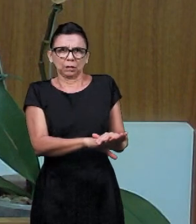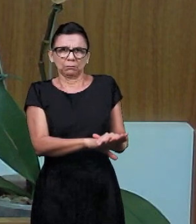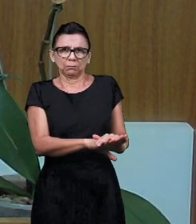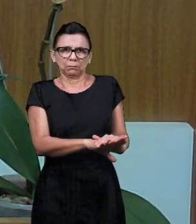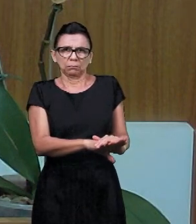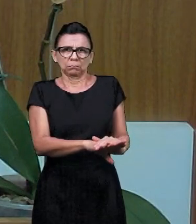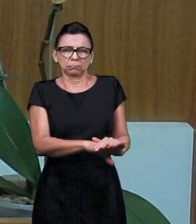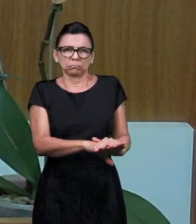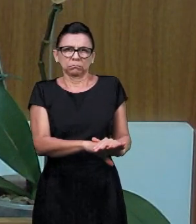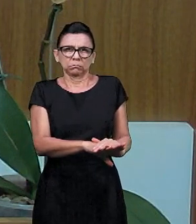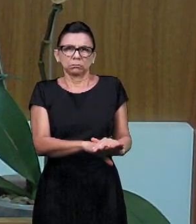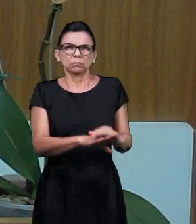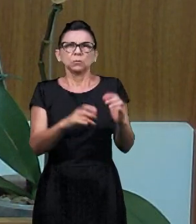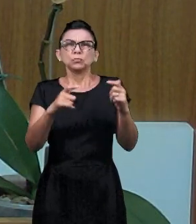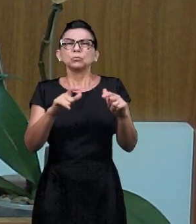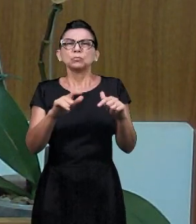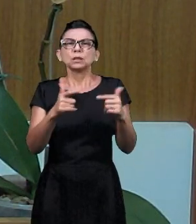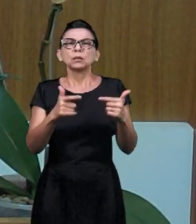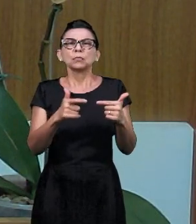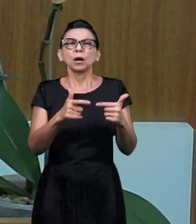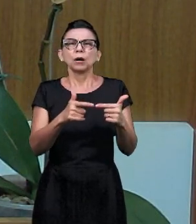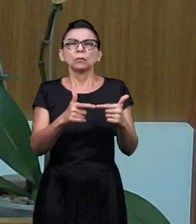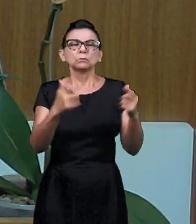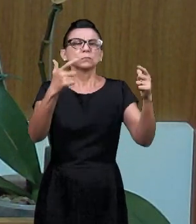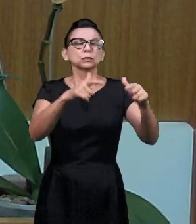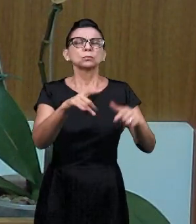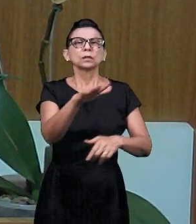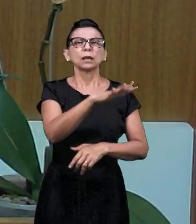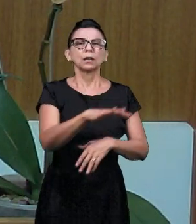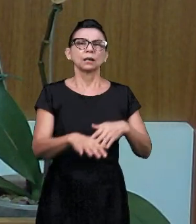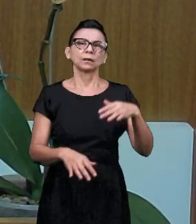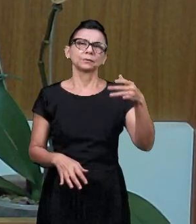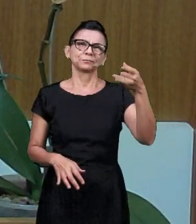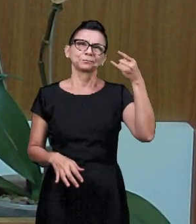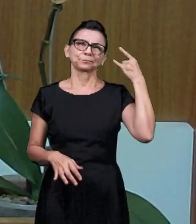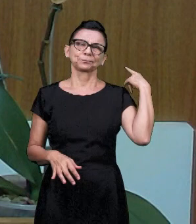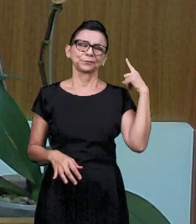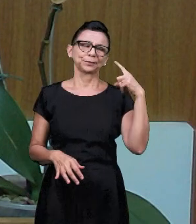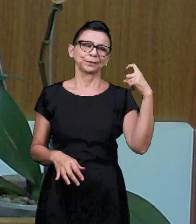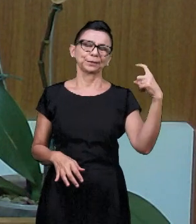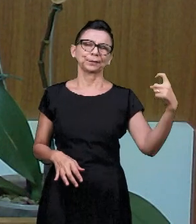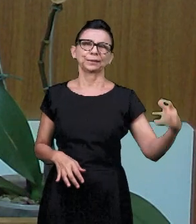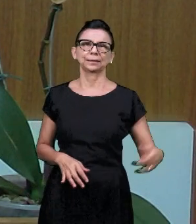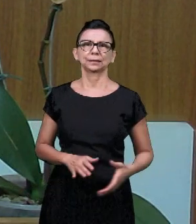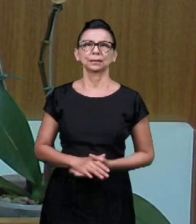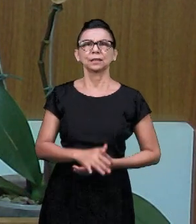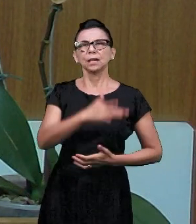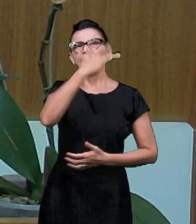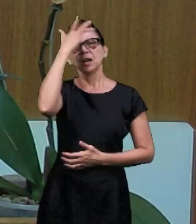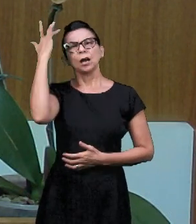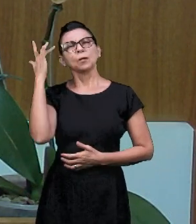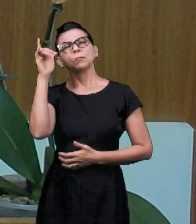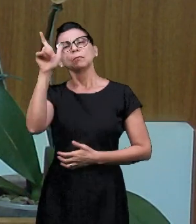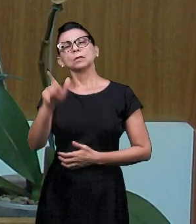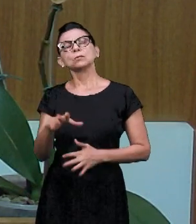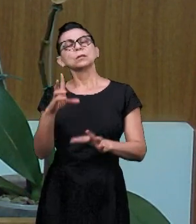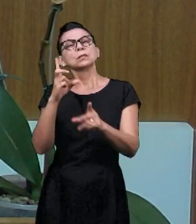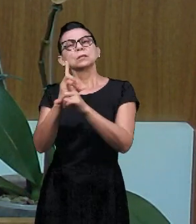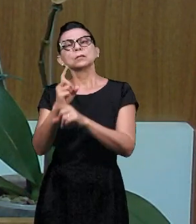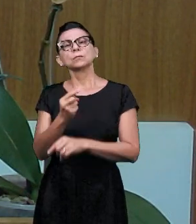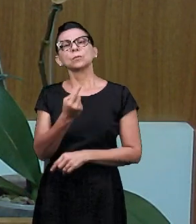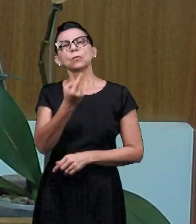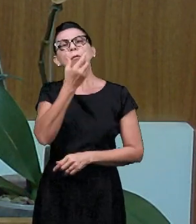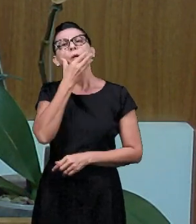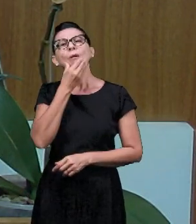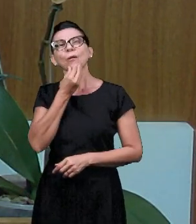Des intérêts. Qui a été découvert? Qui l'a découvert? Un homme. Regardez la parabole, le chapitre 13